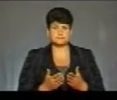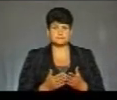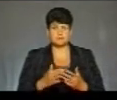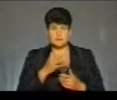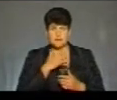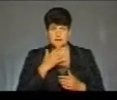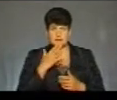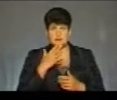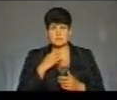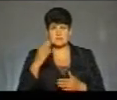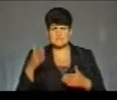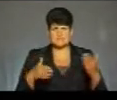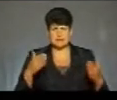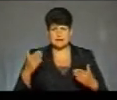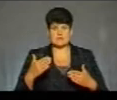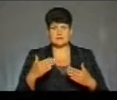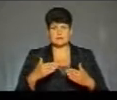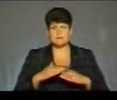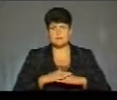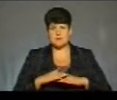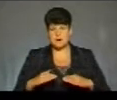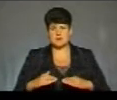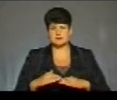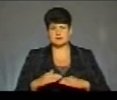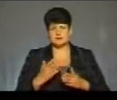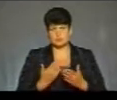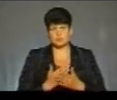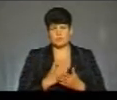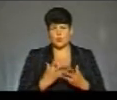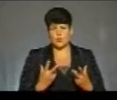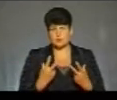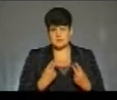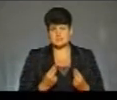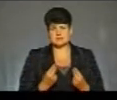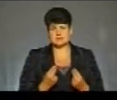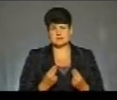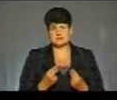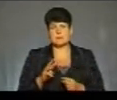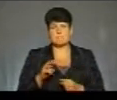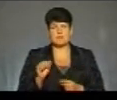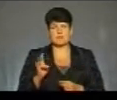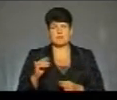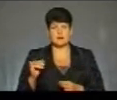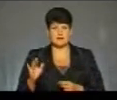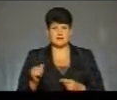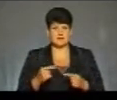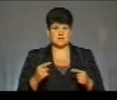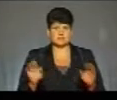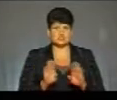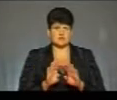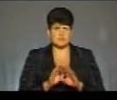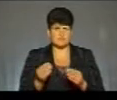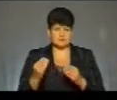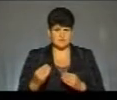багато стендів, парти нові забезпечені. Обіцяла Інна Романівна з Манаєва, що різні шафи дасть,